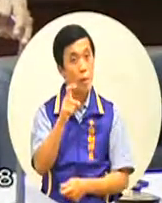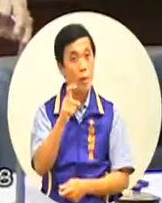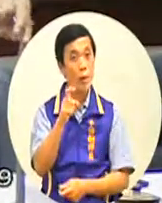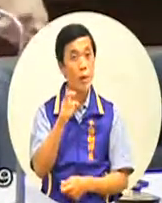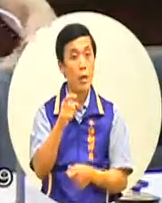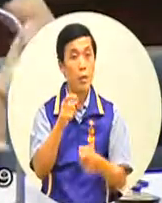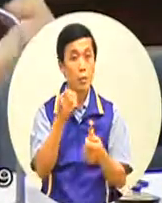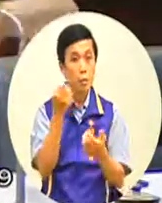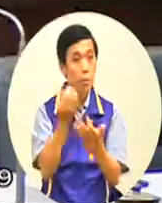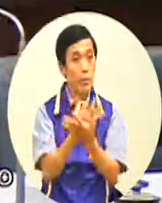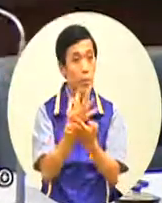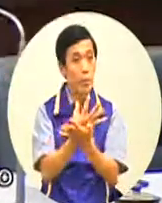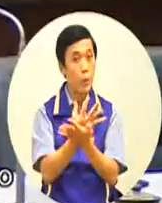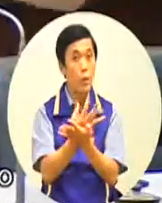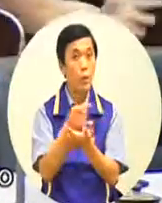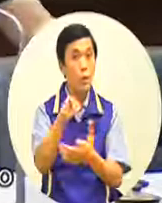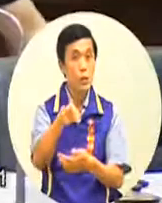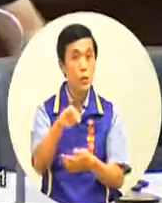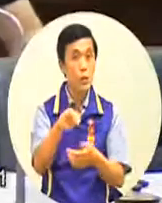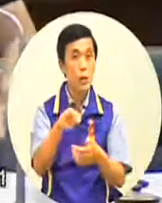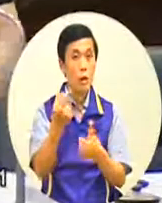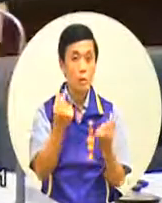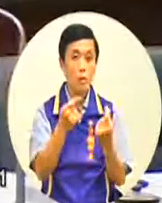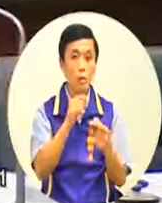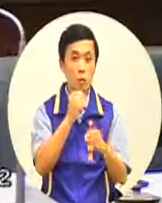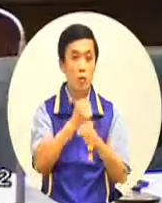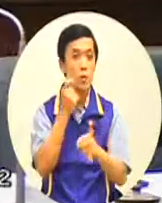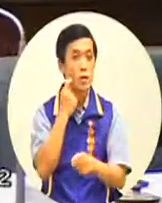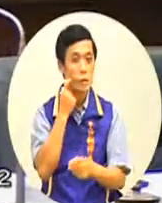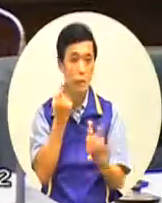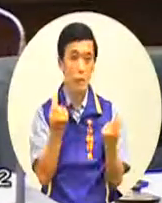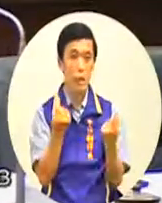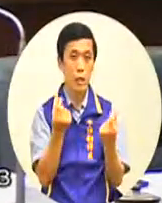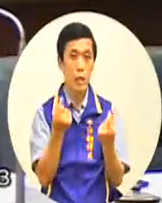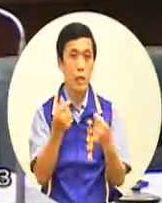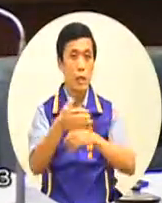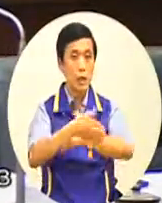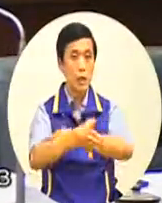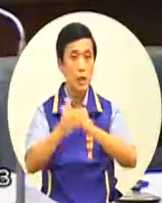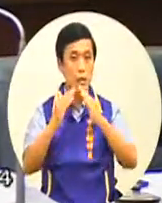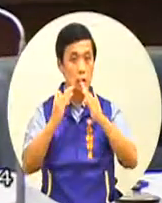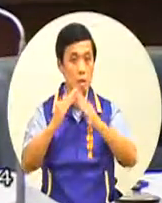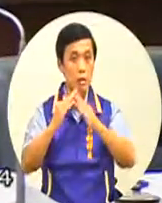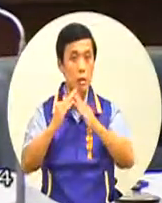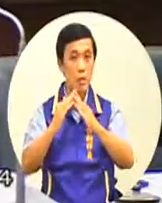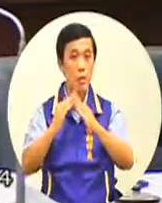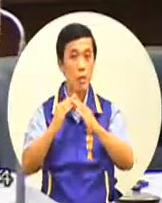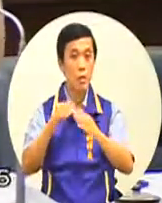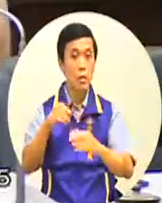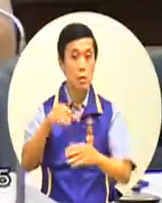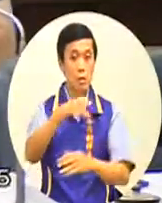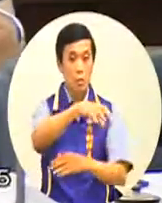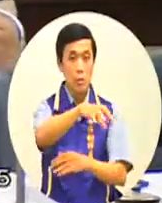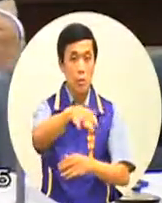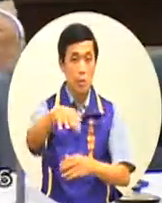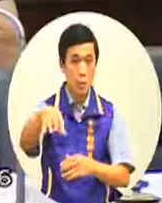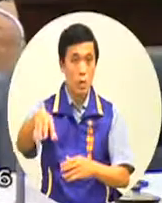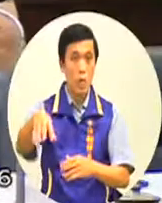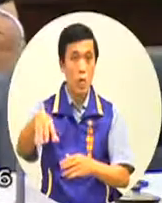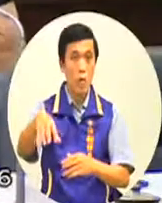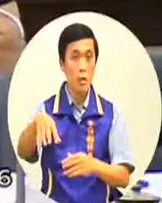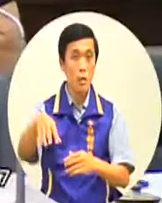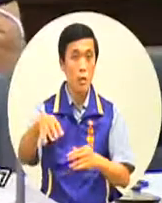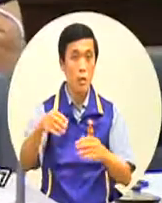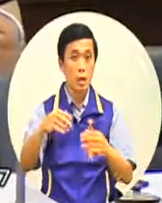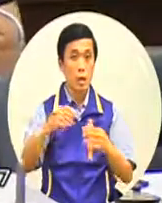大家可能那个虚有其表，地方政府那个忙得这个叫做非常的人仰